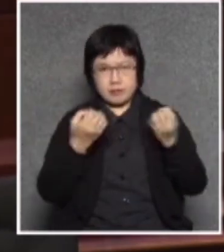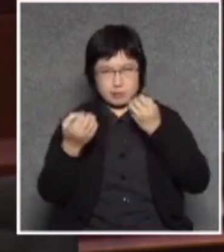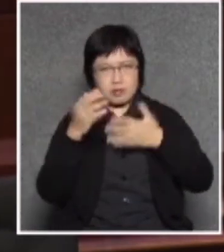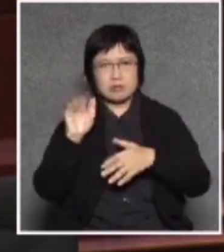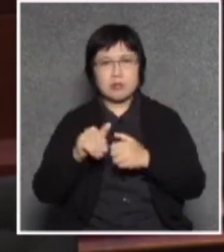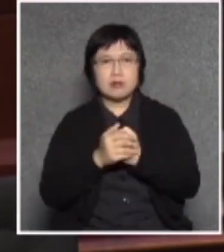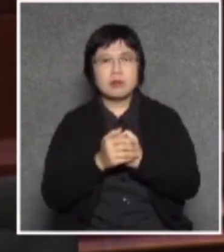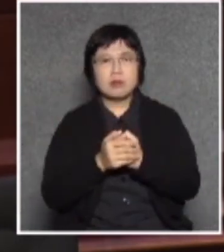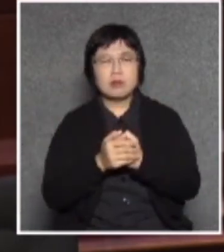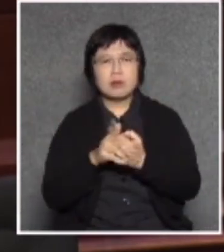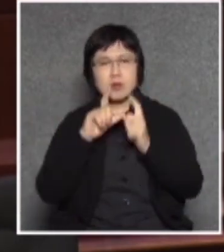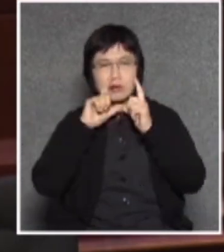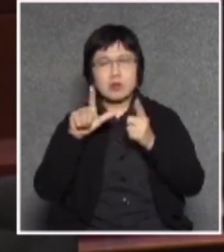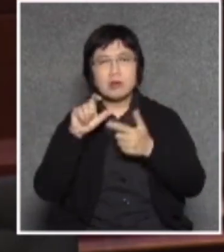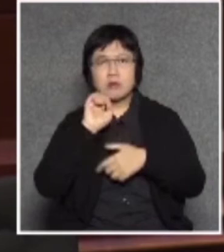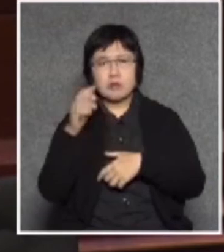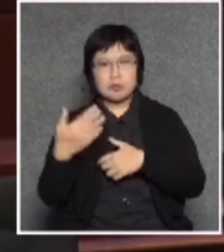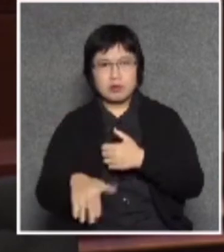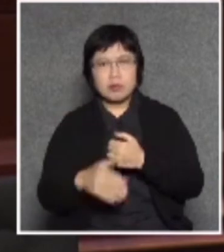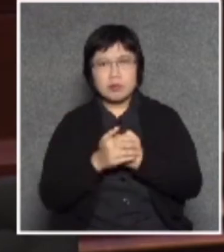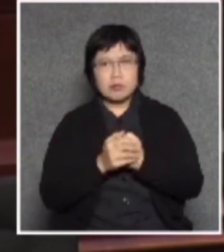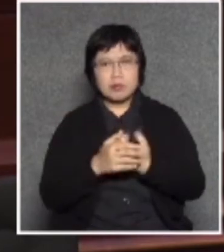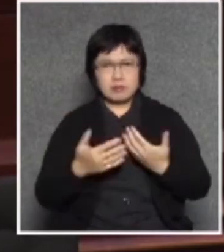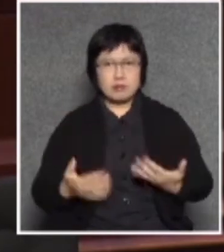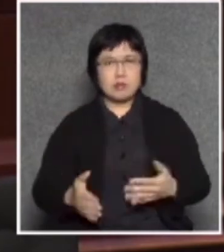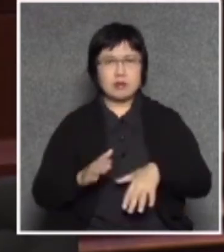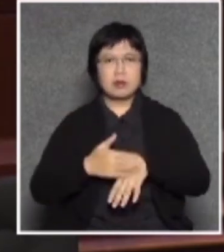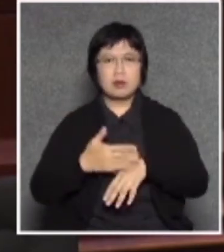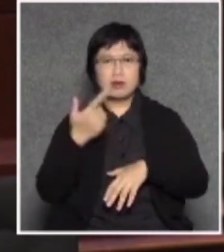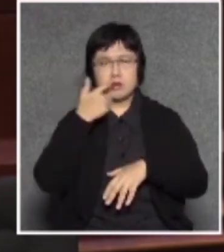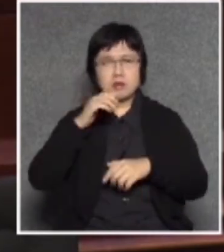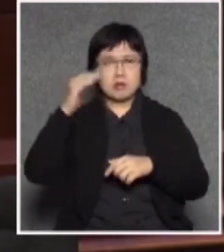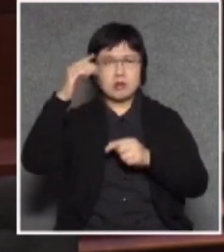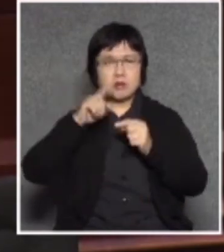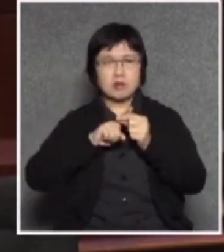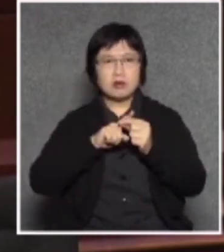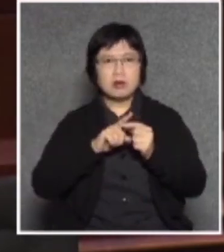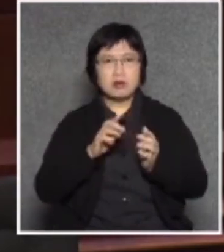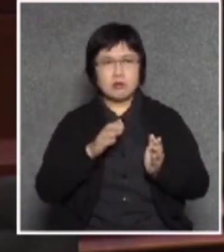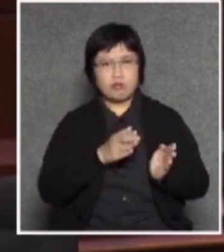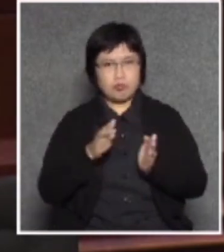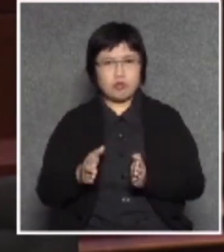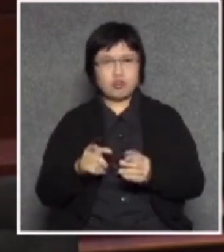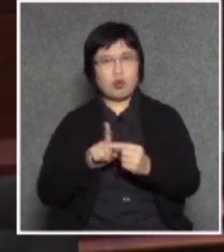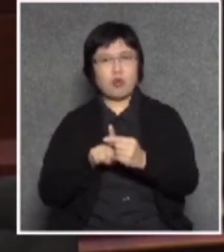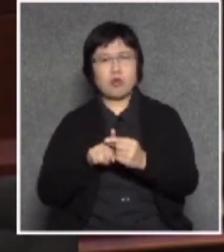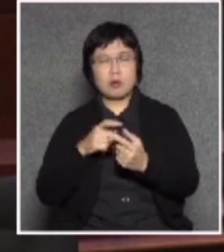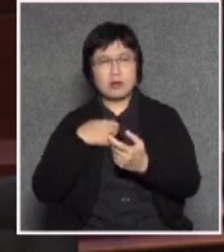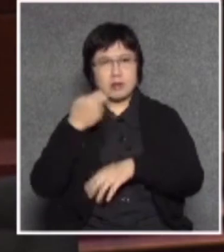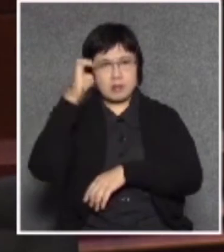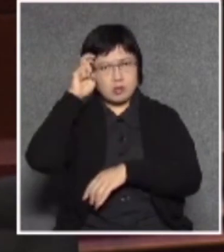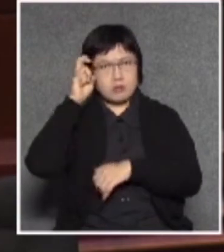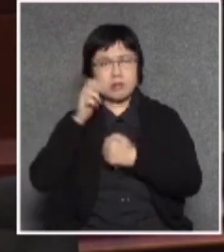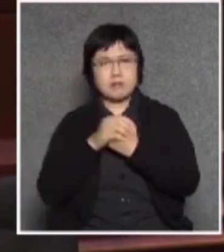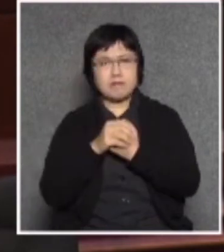以上的答覆之中指出，現在正值新高中課程中期階段的檢討，我們會